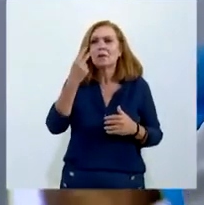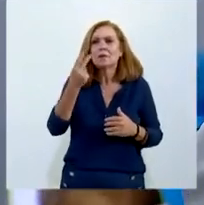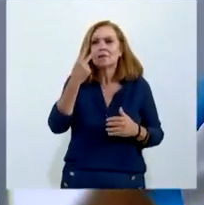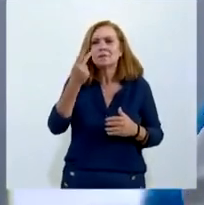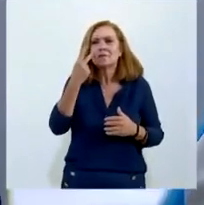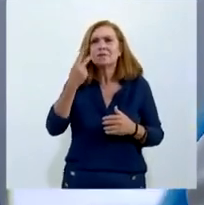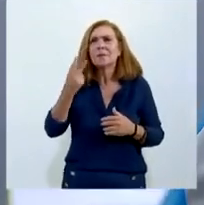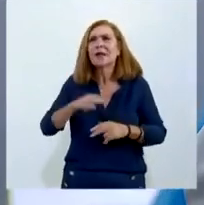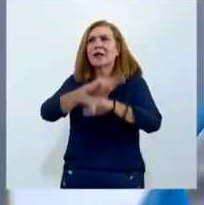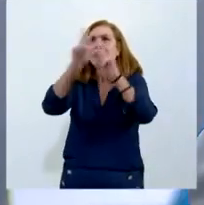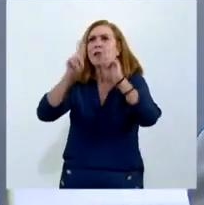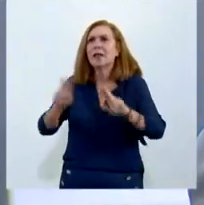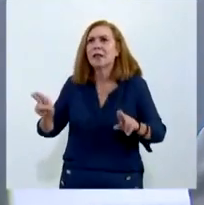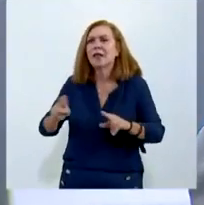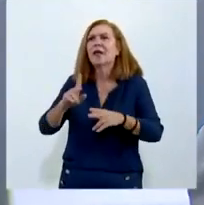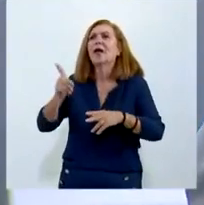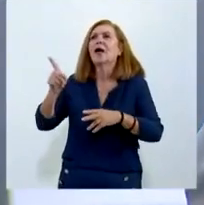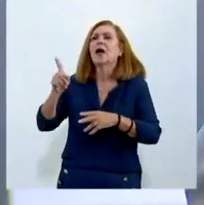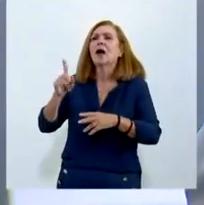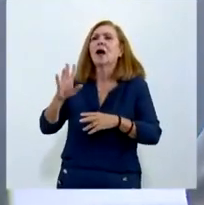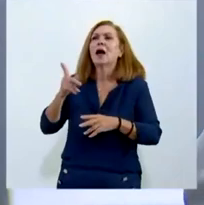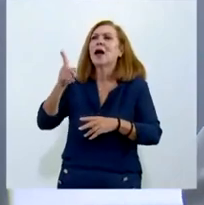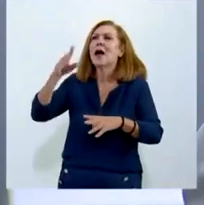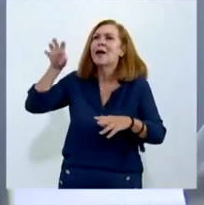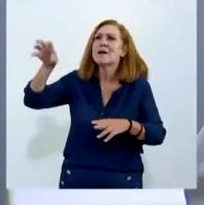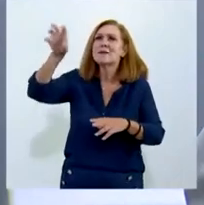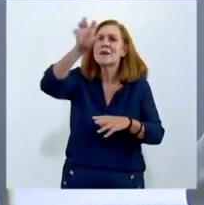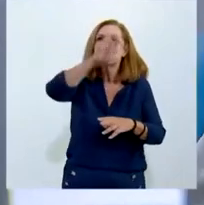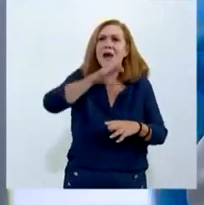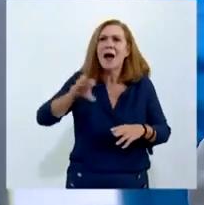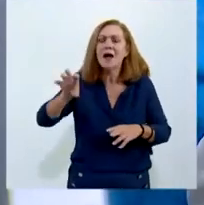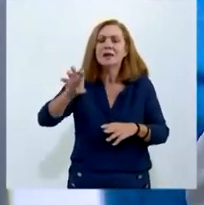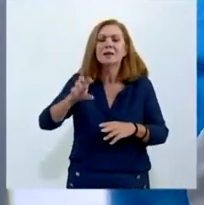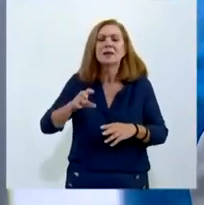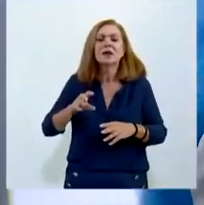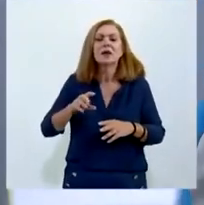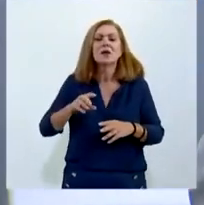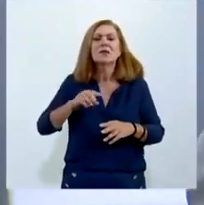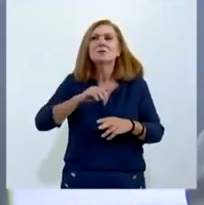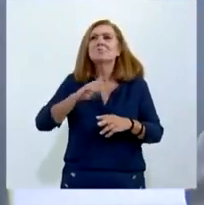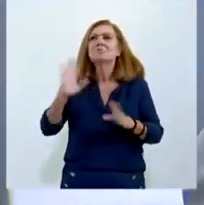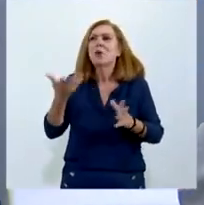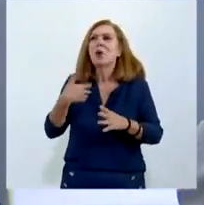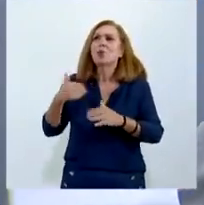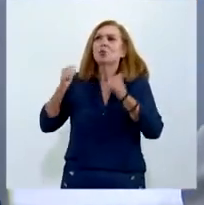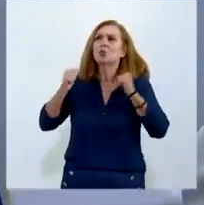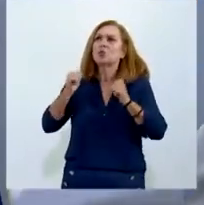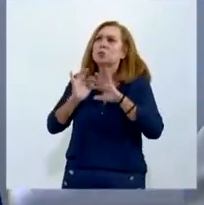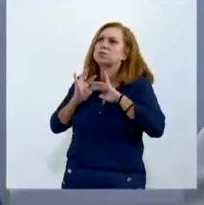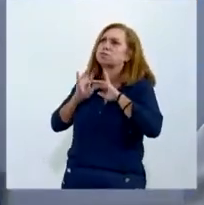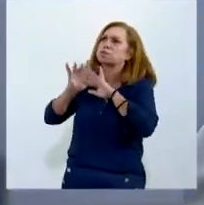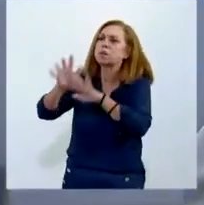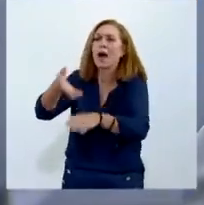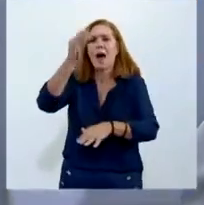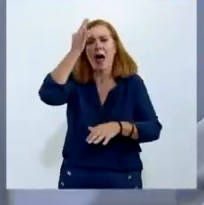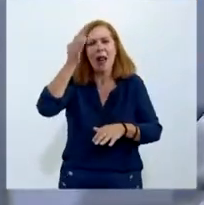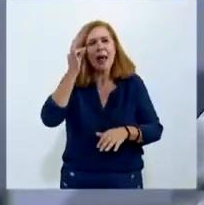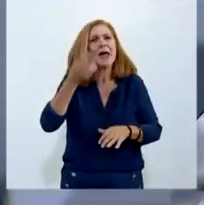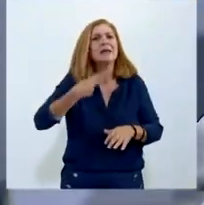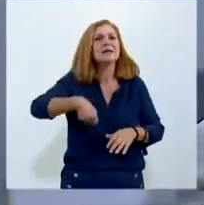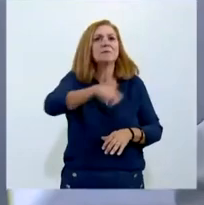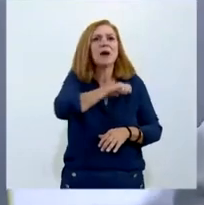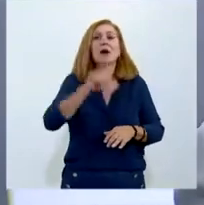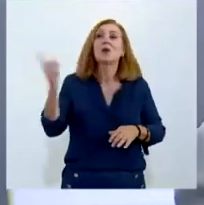την προσπάθεια κρατών να περιορίσουν το φαινόμενο του υπερτουρισμού. Για παράδειγμα, Ιταλία και Ισπανία κυρίως